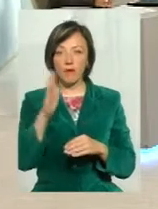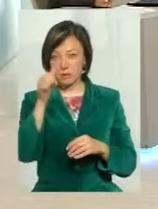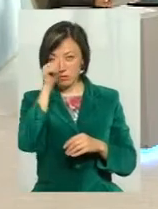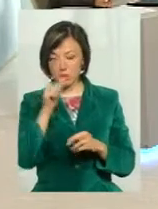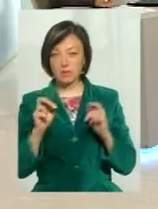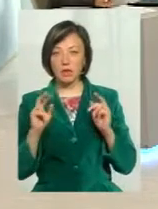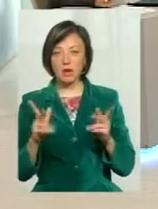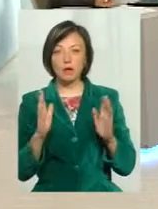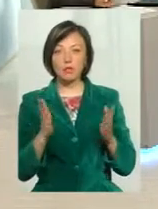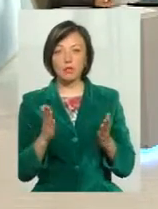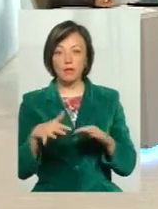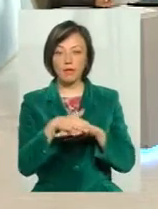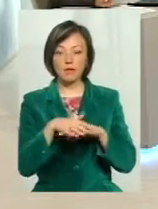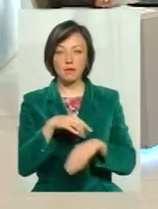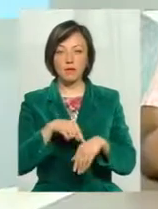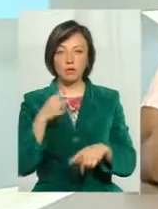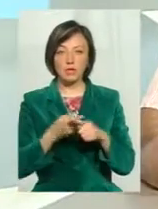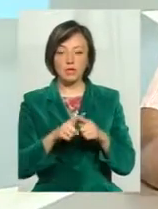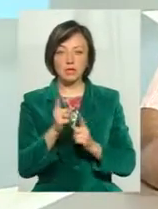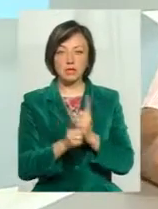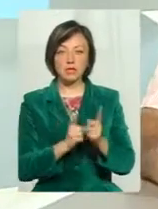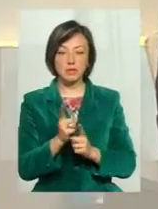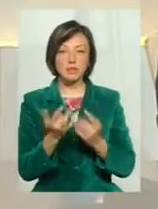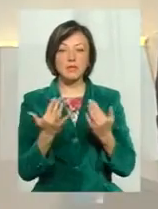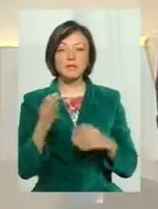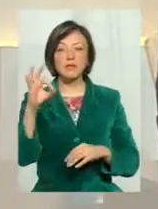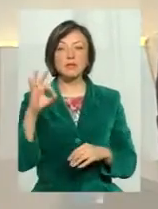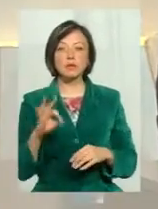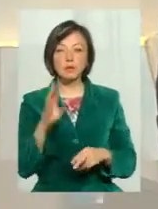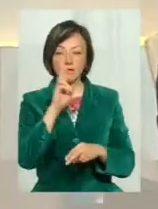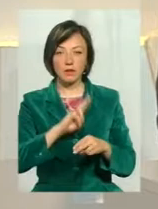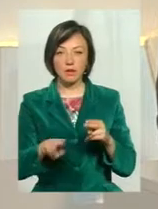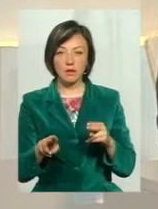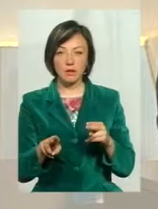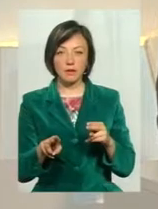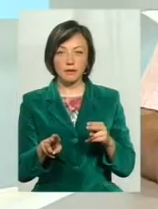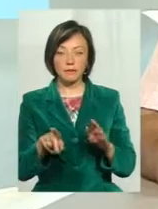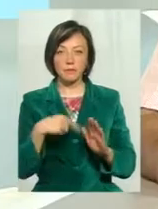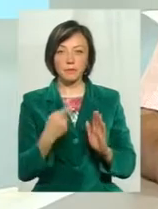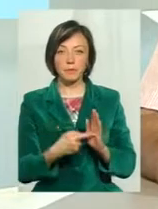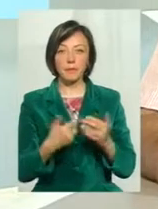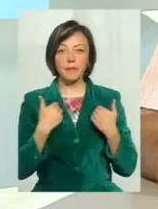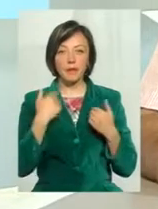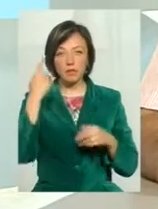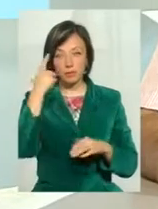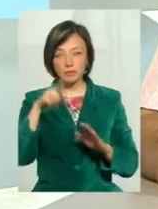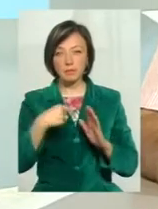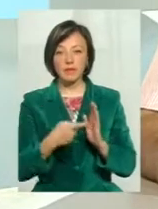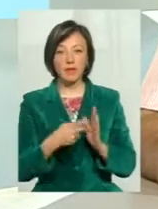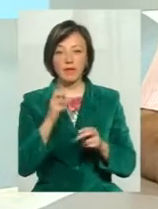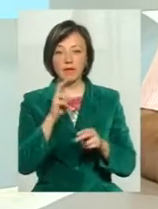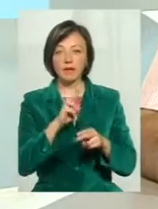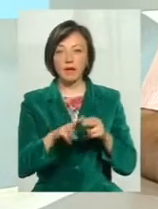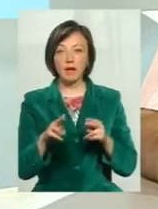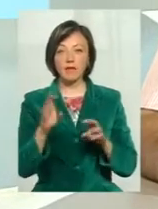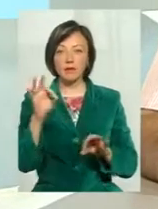як населення відреагує на ці зміни, але як вона буде звертатися. Але скільки відсотків все ж таки втратять? Я субсидії? Думаю, що ну, питання тут стоїть не в втраті